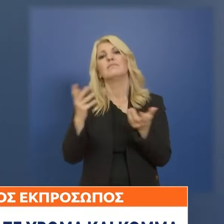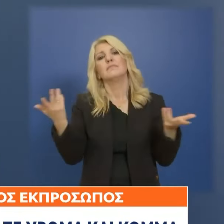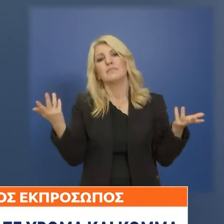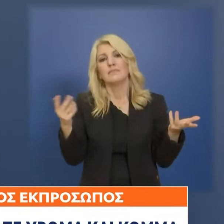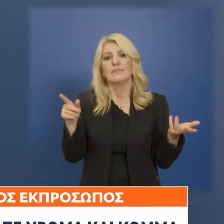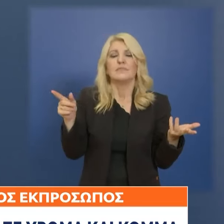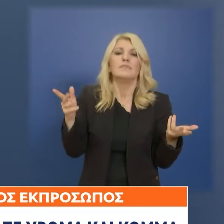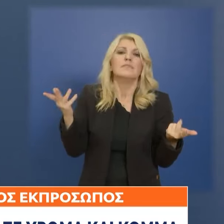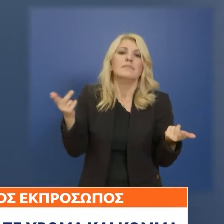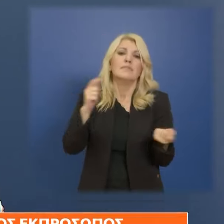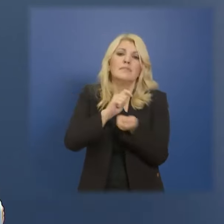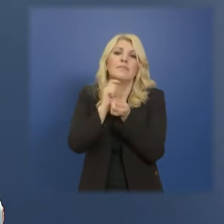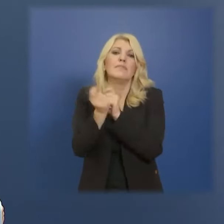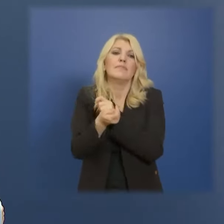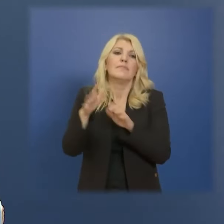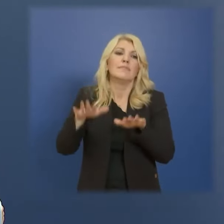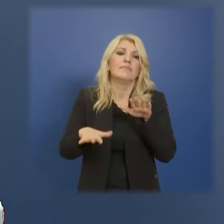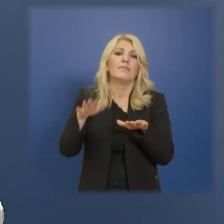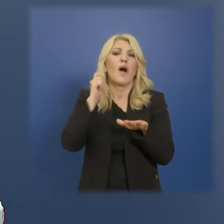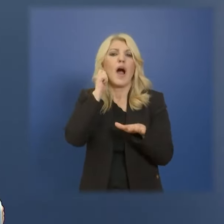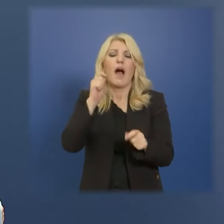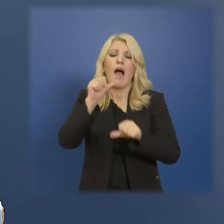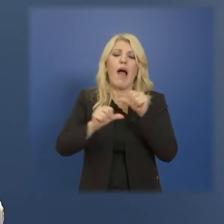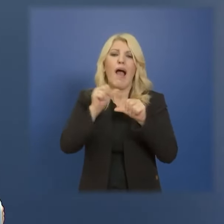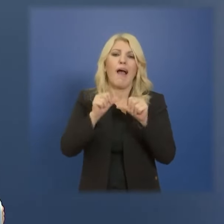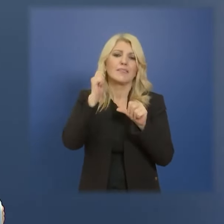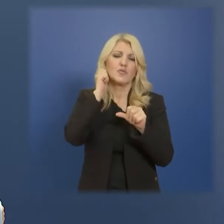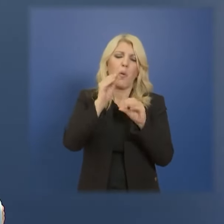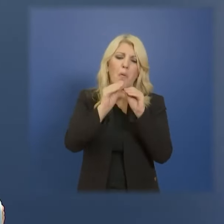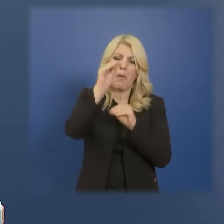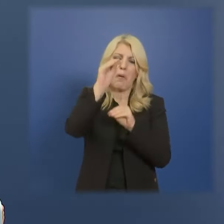πρόγραμμα. Μέχρι τότε μένουμε μόνο σε αυτά τα δύο, δηλαδή στο χρώμα και στο κόμμα.